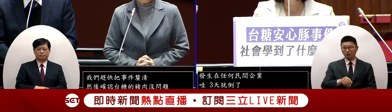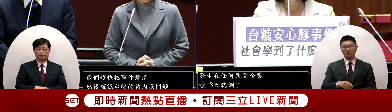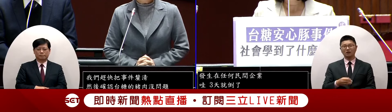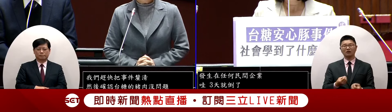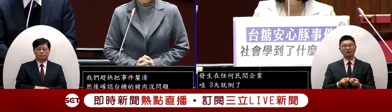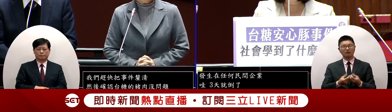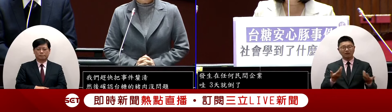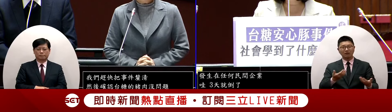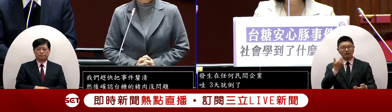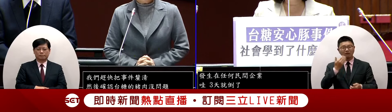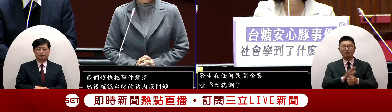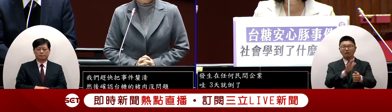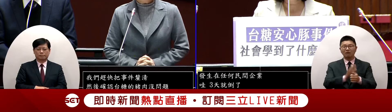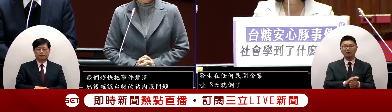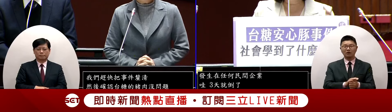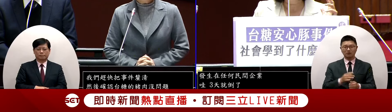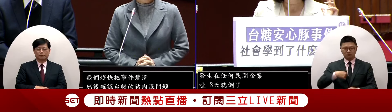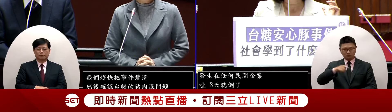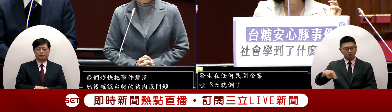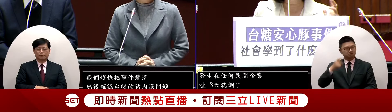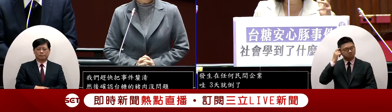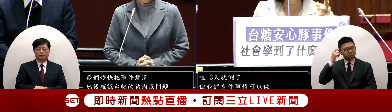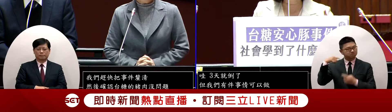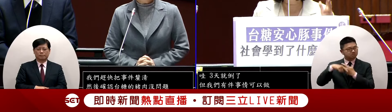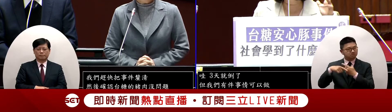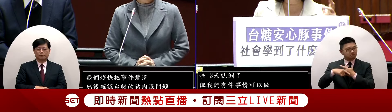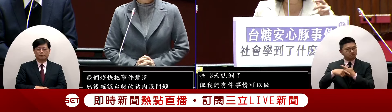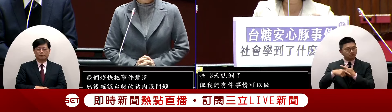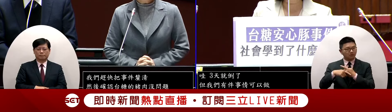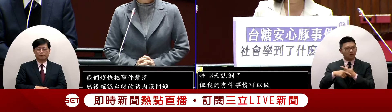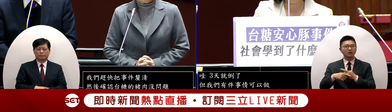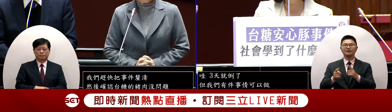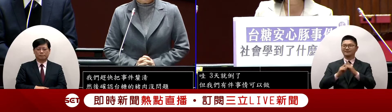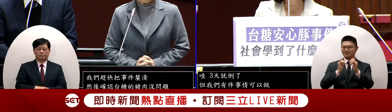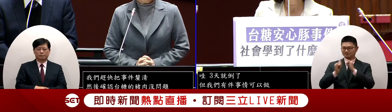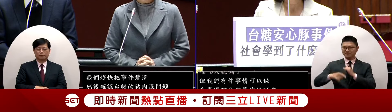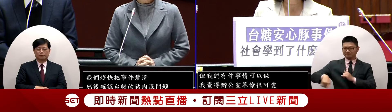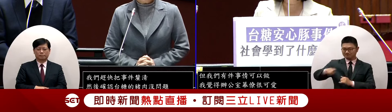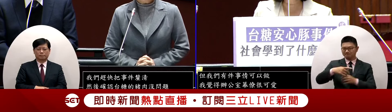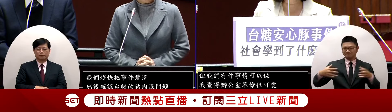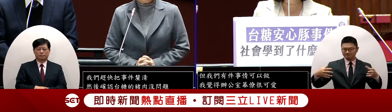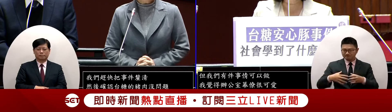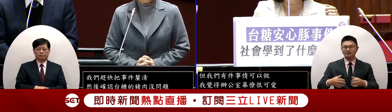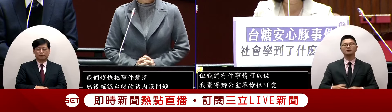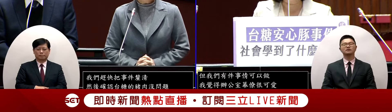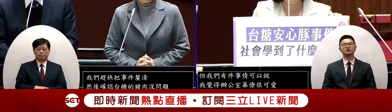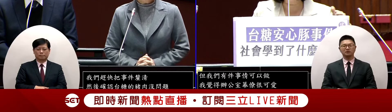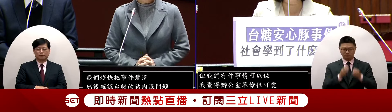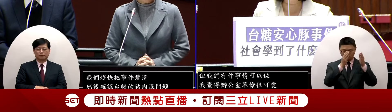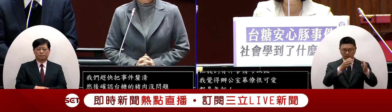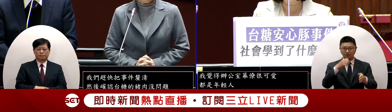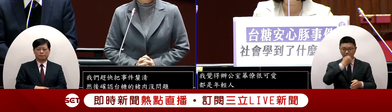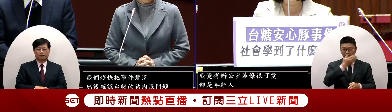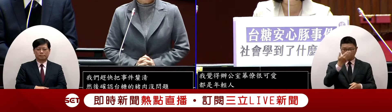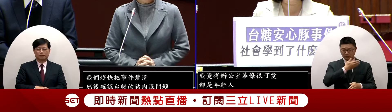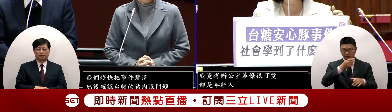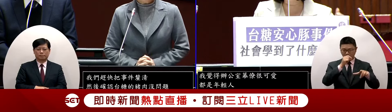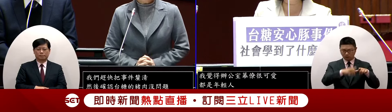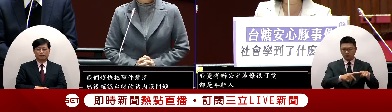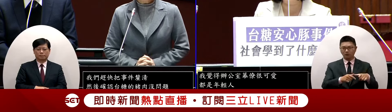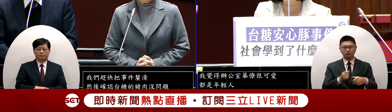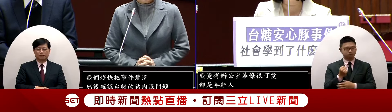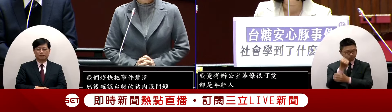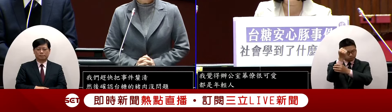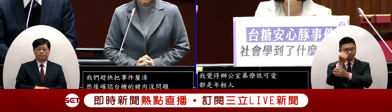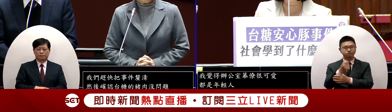事，我们可以请消费者就有最大的力量，我们一起台糖挺起来，台糖